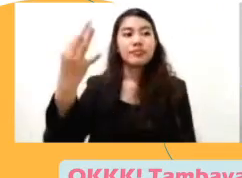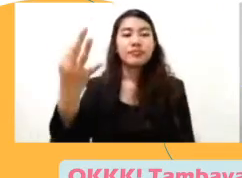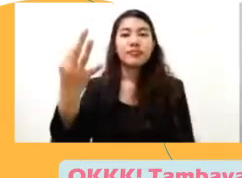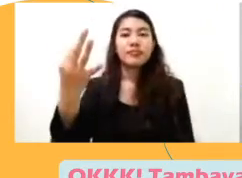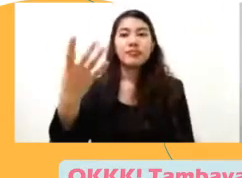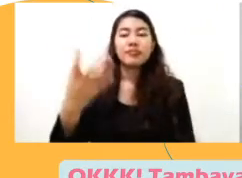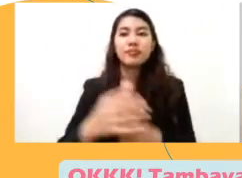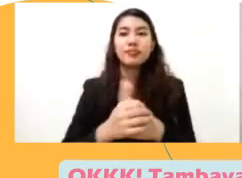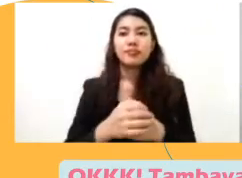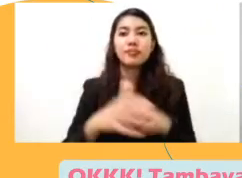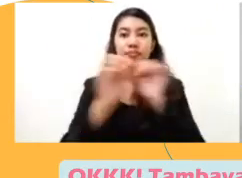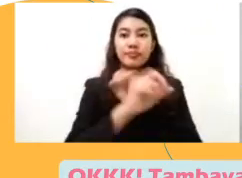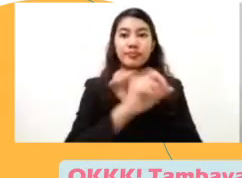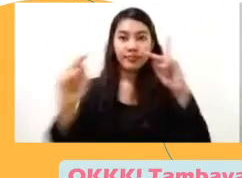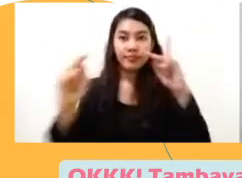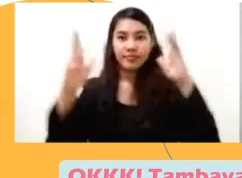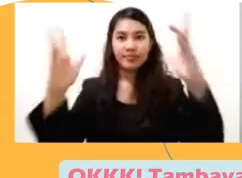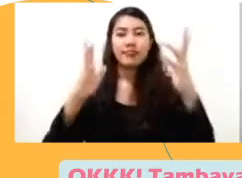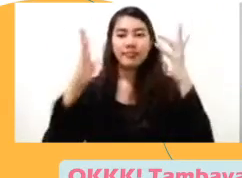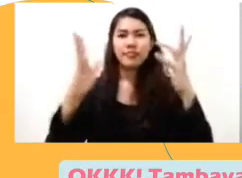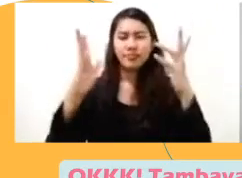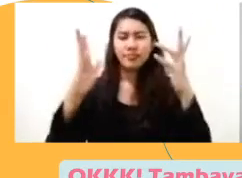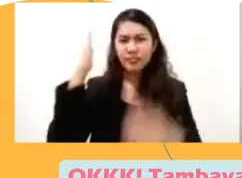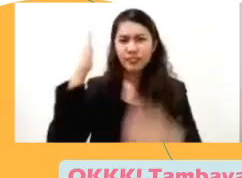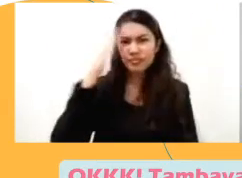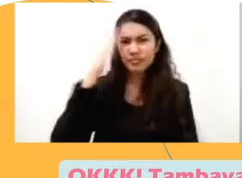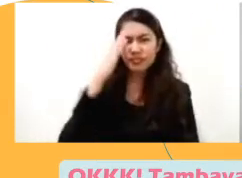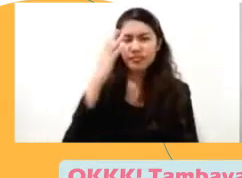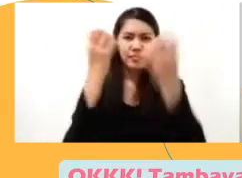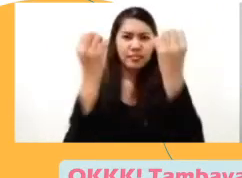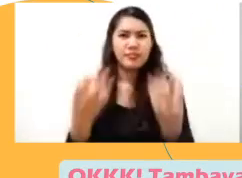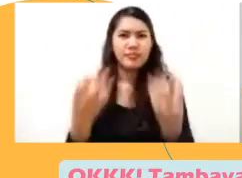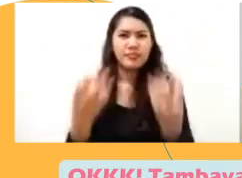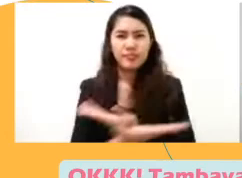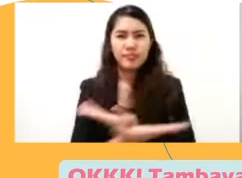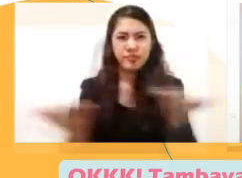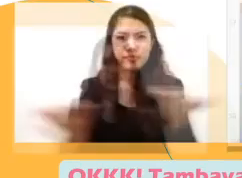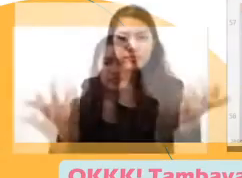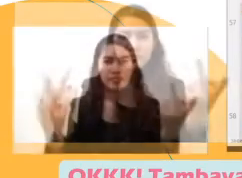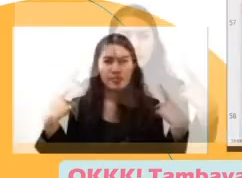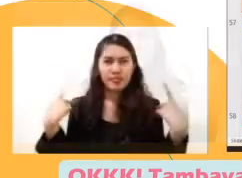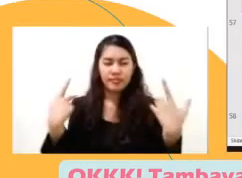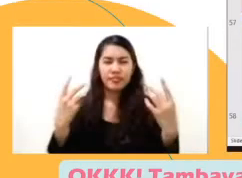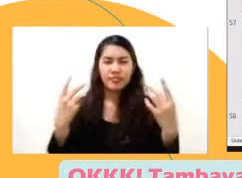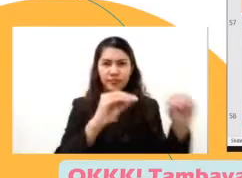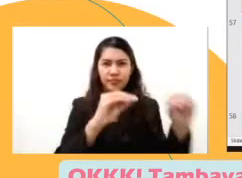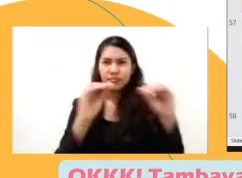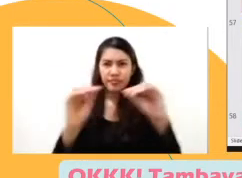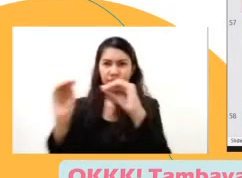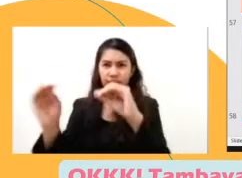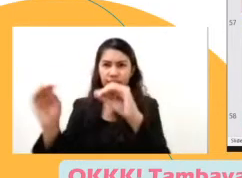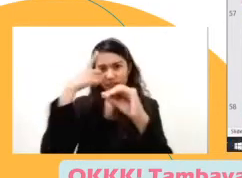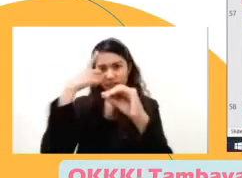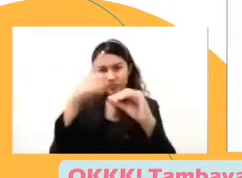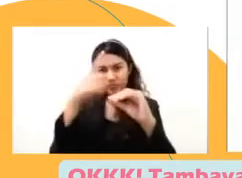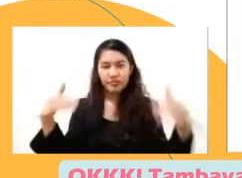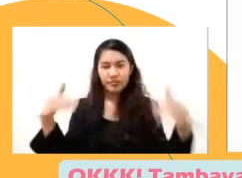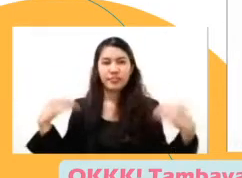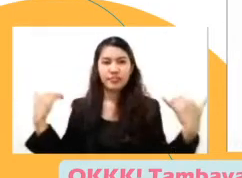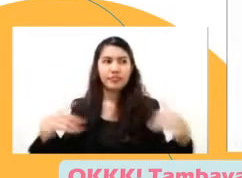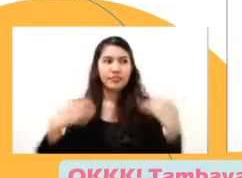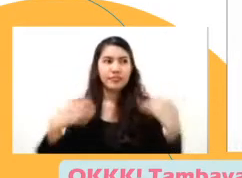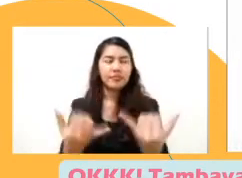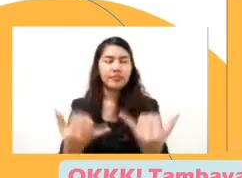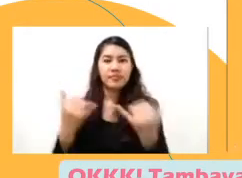OKKK Tambayan. I'm sure marami po tayong mga naituro sa ating mga katambayers ngayon. At sana makasama pa